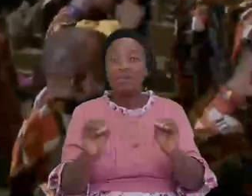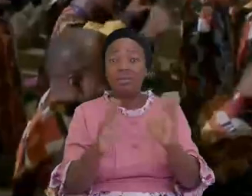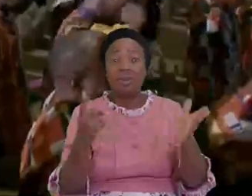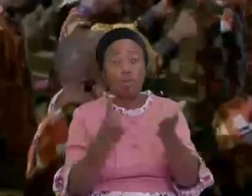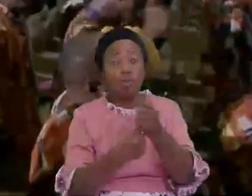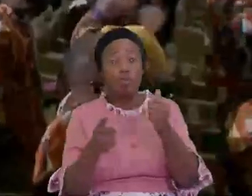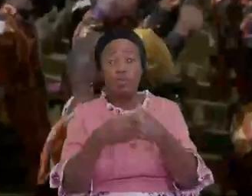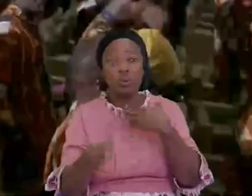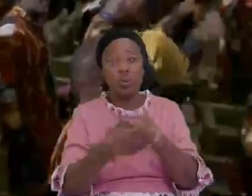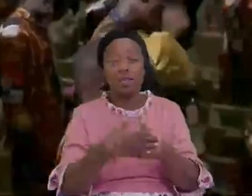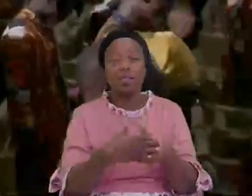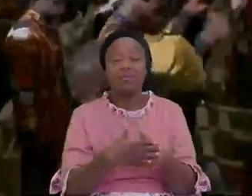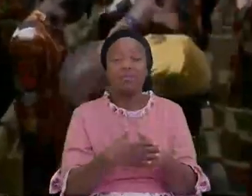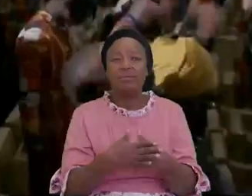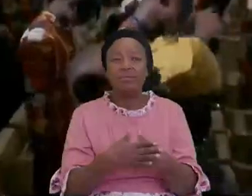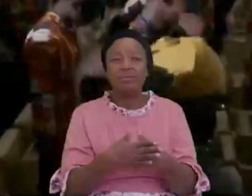Que rien ne te retienne.